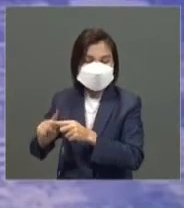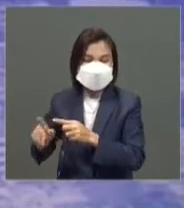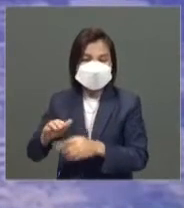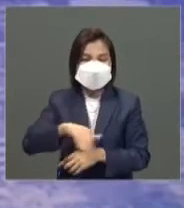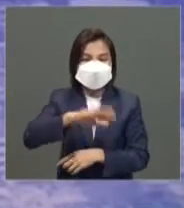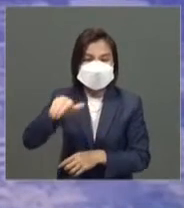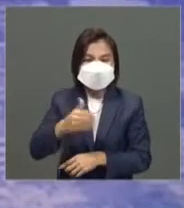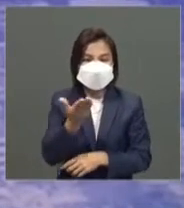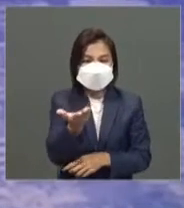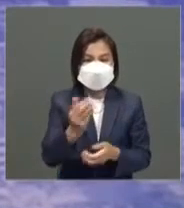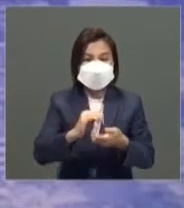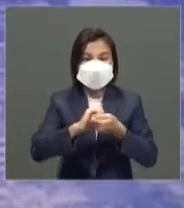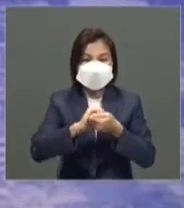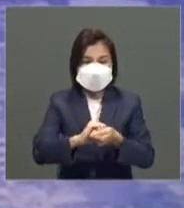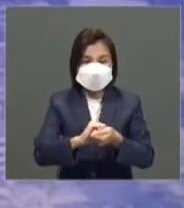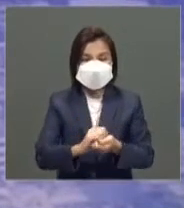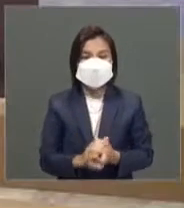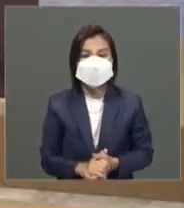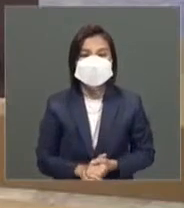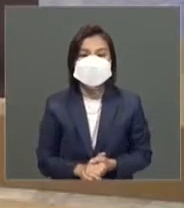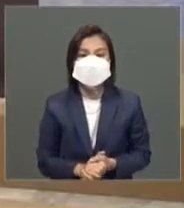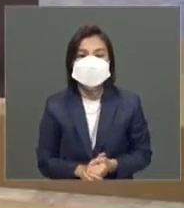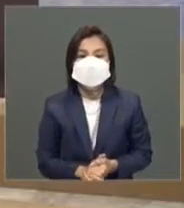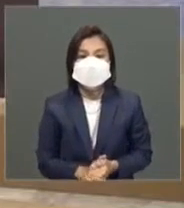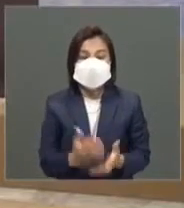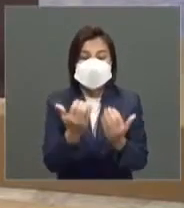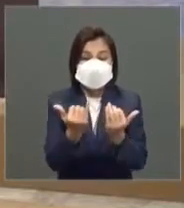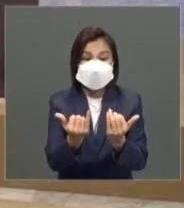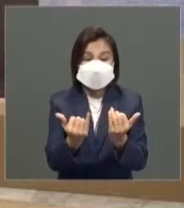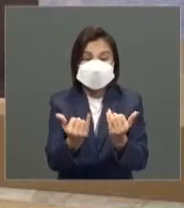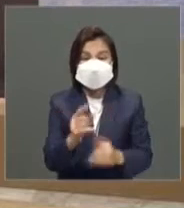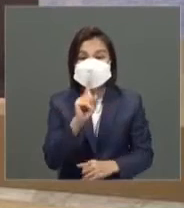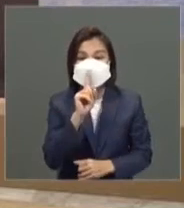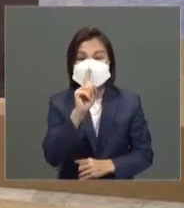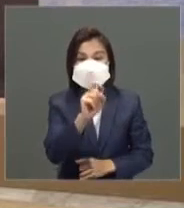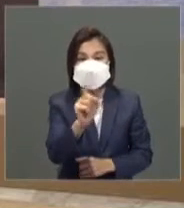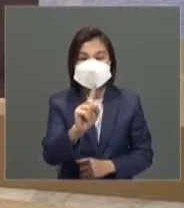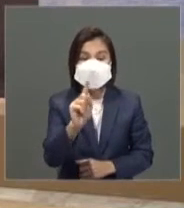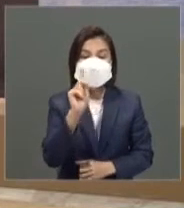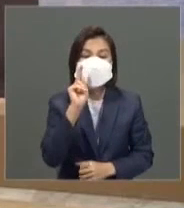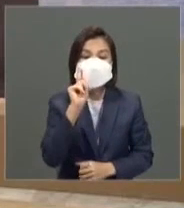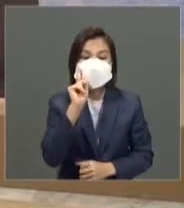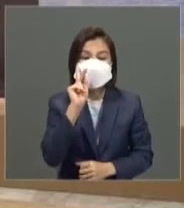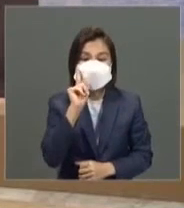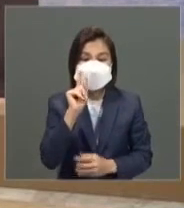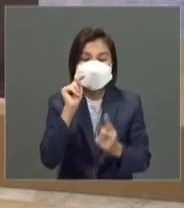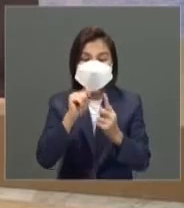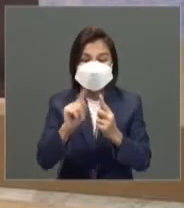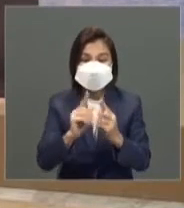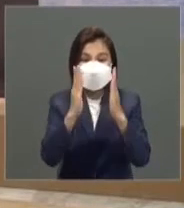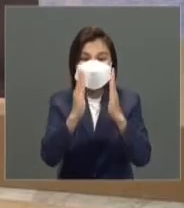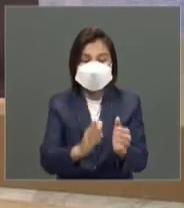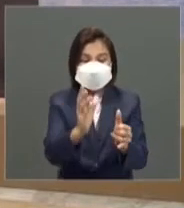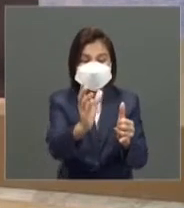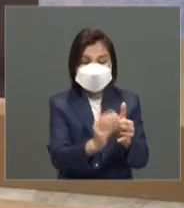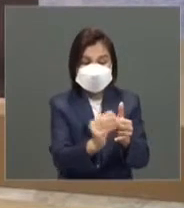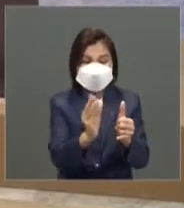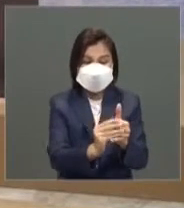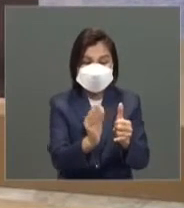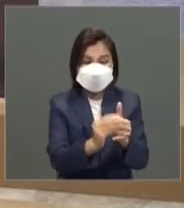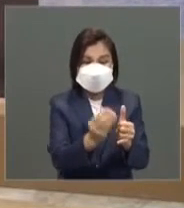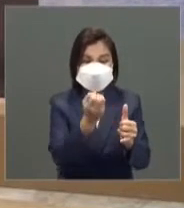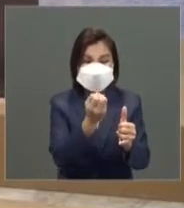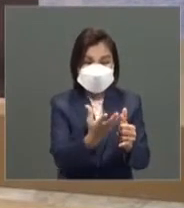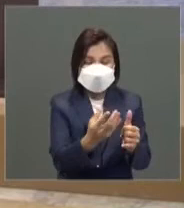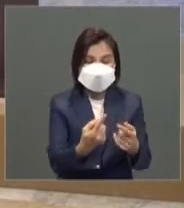ขอทุกท่านให้ความร่วมมือกันด้วยนะครับ ค่ะวันนี้มีประเด็นคำถามนะคะจากสื่อมวลชนถึงแม้ว่าตัวเลขผู้ติดเชื้อจะยังสูงแต่ประเด็นที่ถ